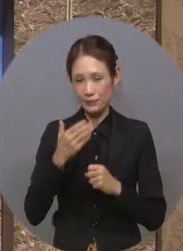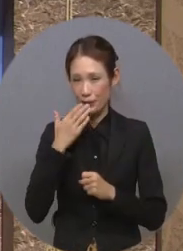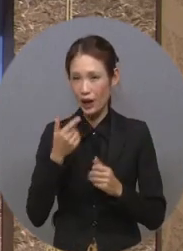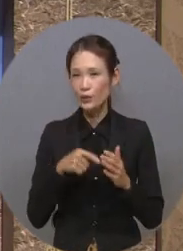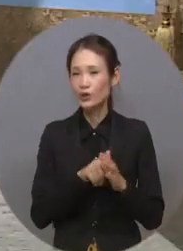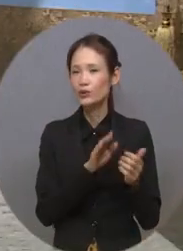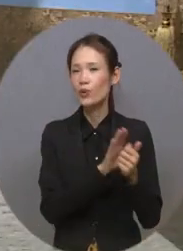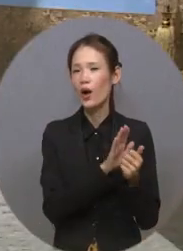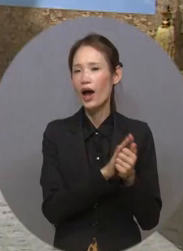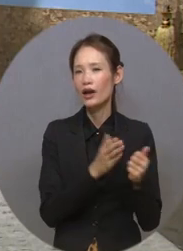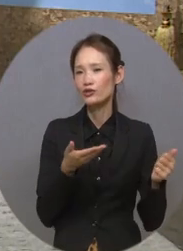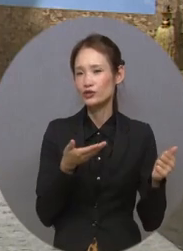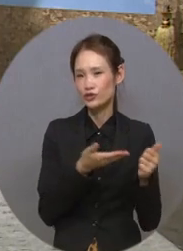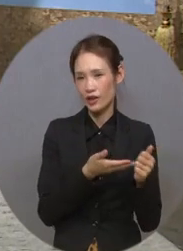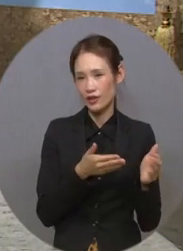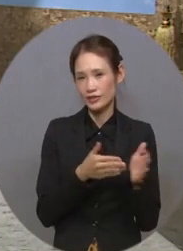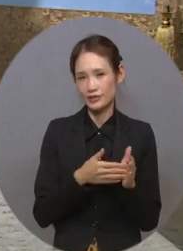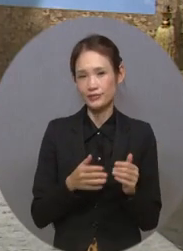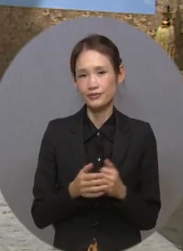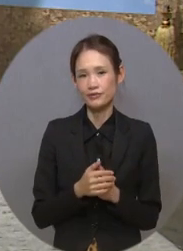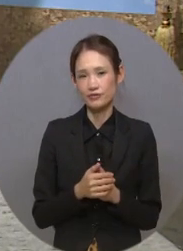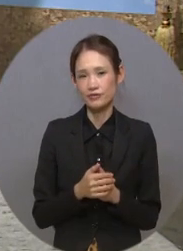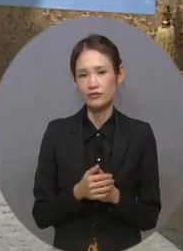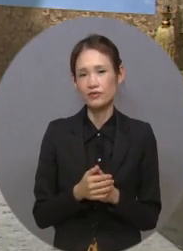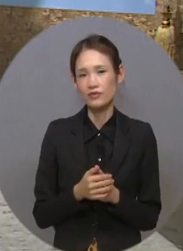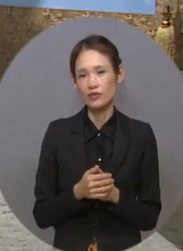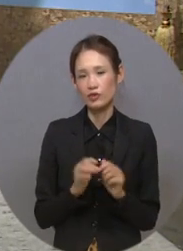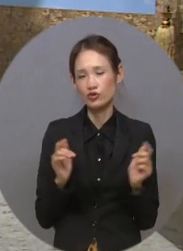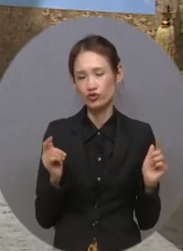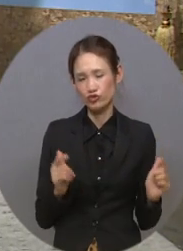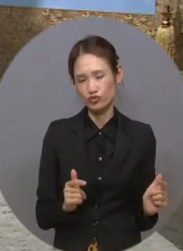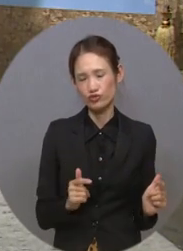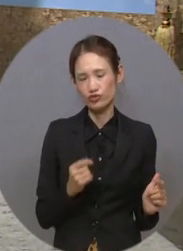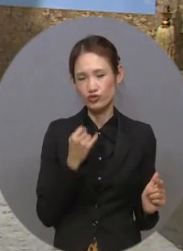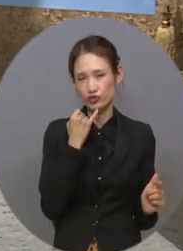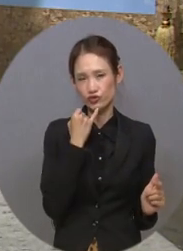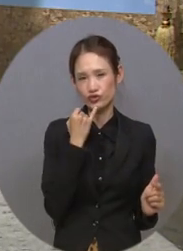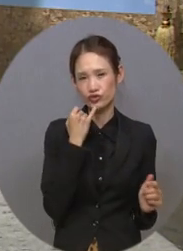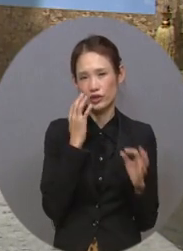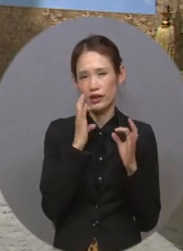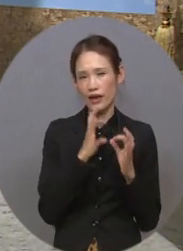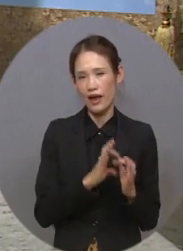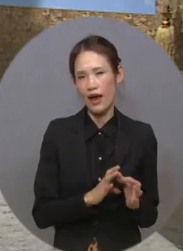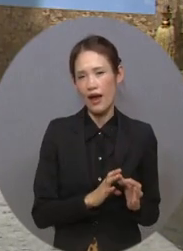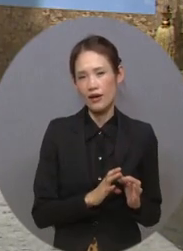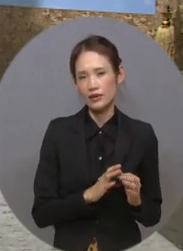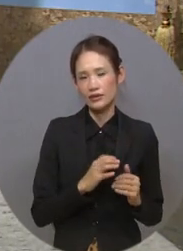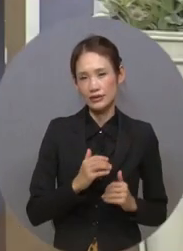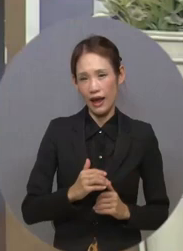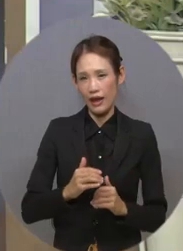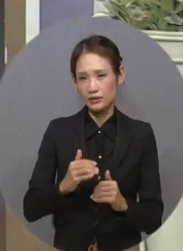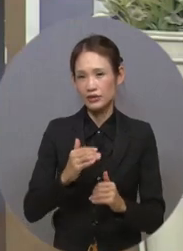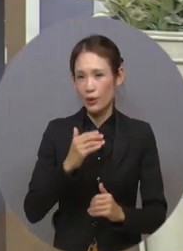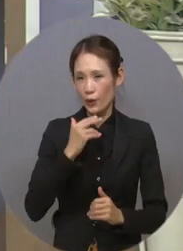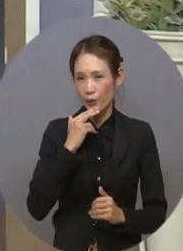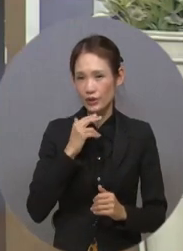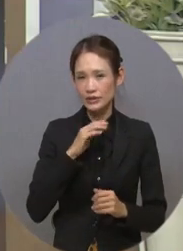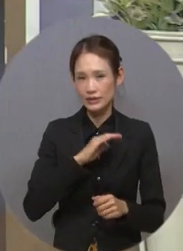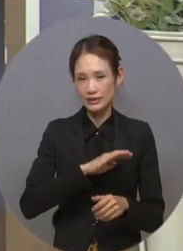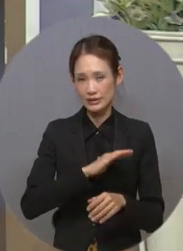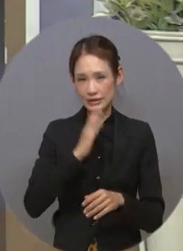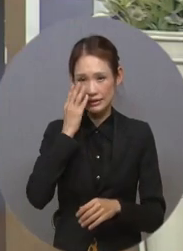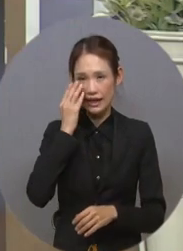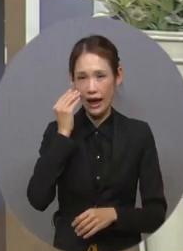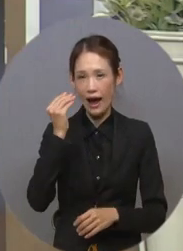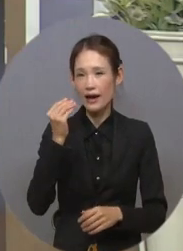해줬습니다. 아, 그러니까 축제를 뭐 축소하는 한이 있더라도 계속해서 네. 진행을 네. 차질 없이 할 수 있도록 네. 지원을 그렇죠.